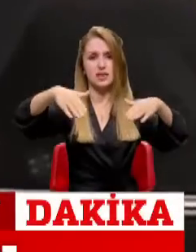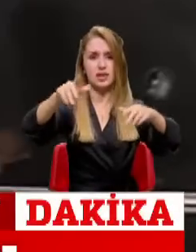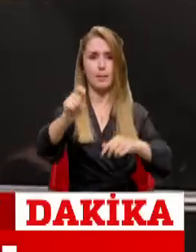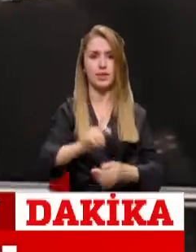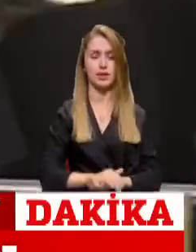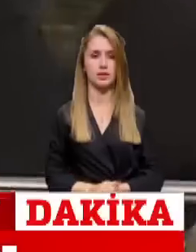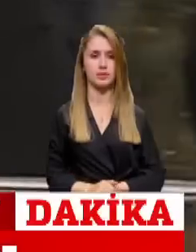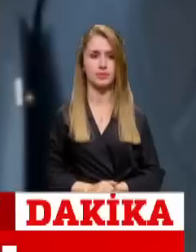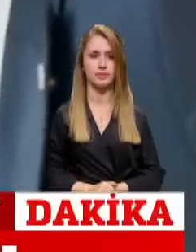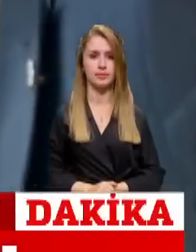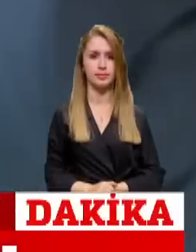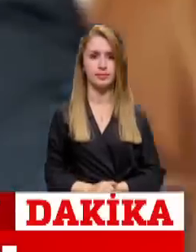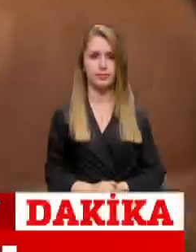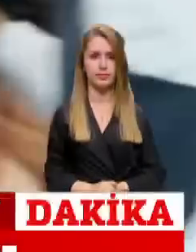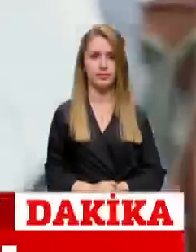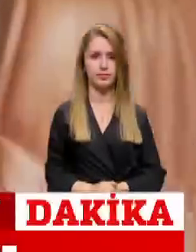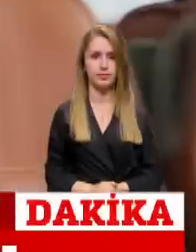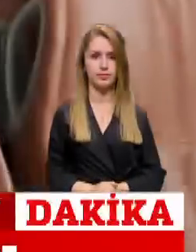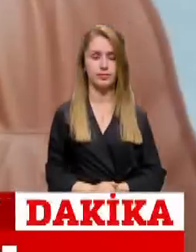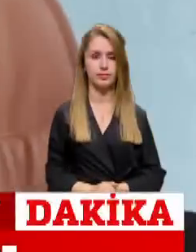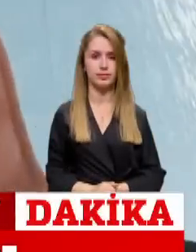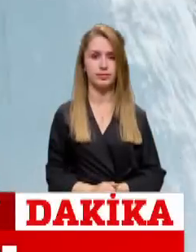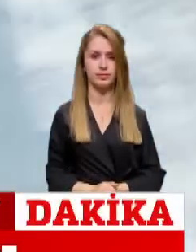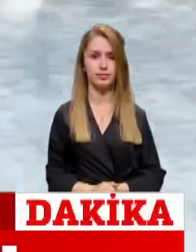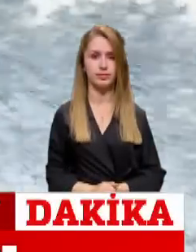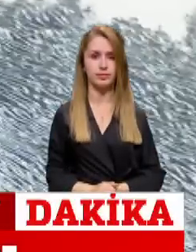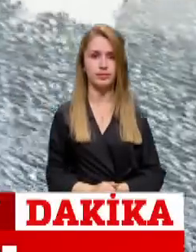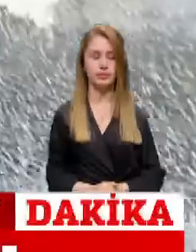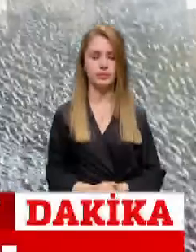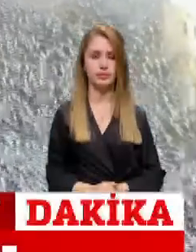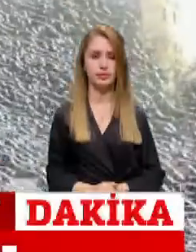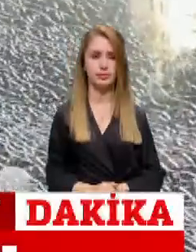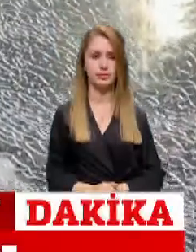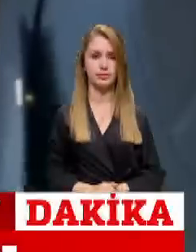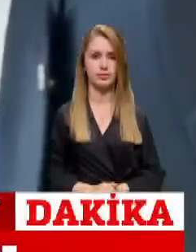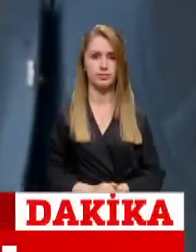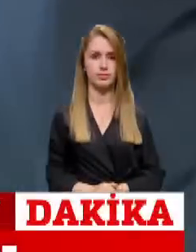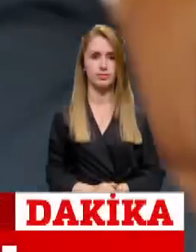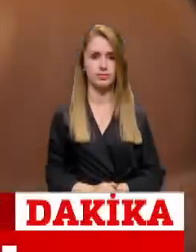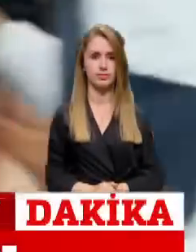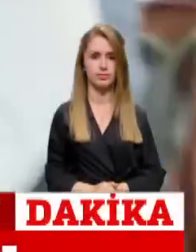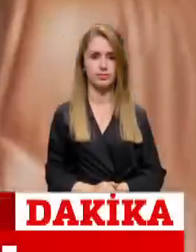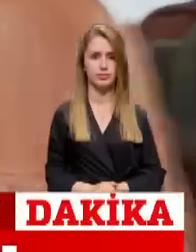geçin. Yani biz sağlamadığı için biz buradan konuşalım. Ama feda ederek konuşalım.